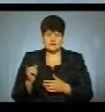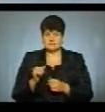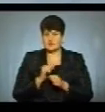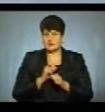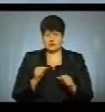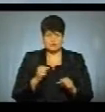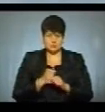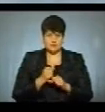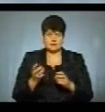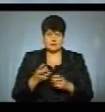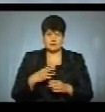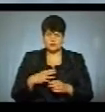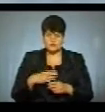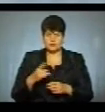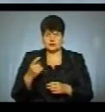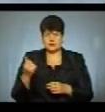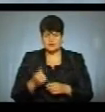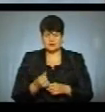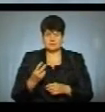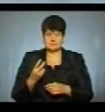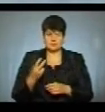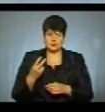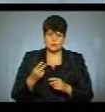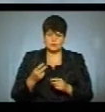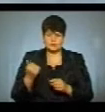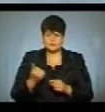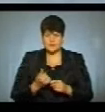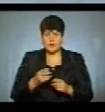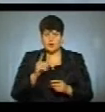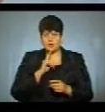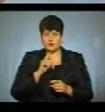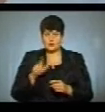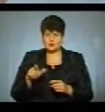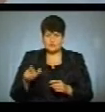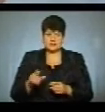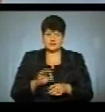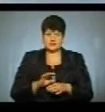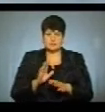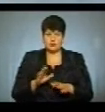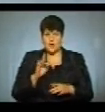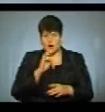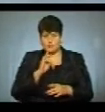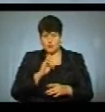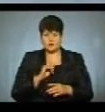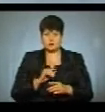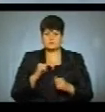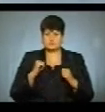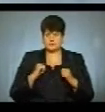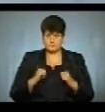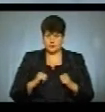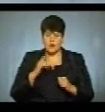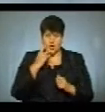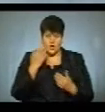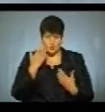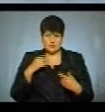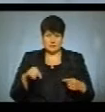робити, треба зачекати тиждень чи другий, поки людина перехворіє, і після того, коли вже в ремісії, або коли видужала, то